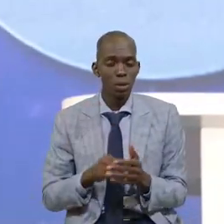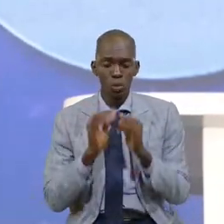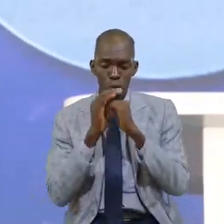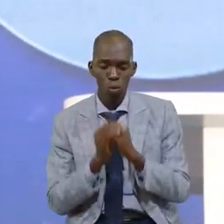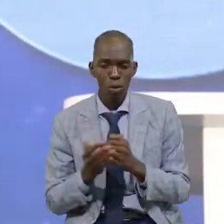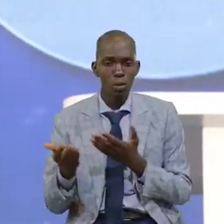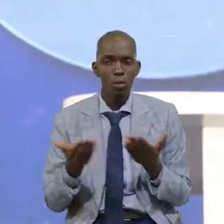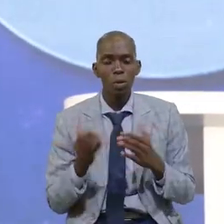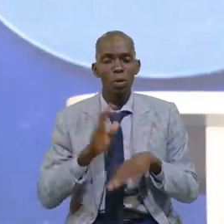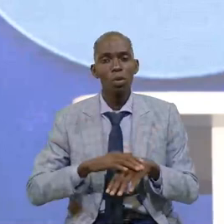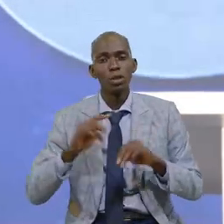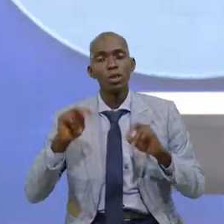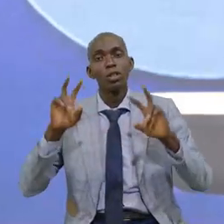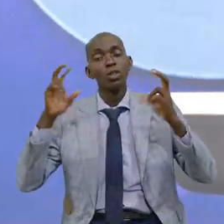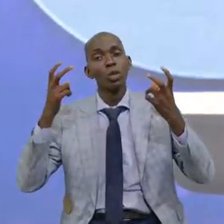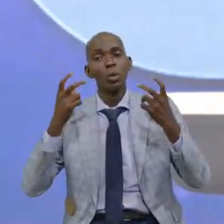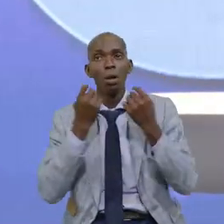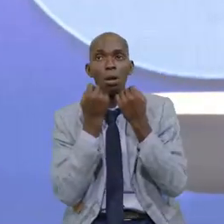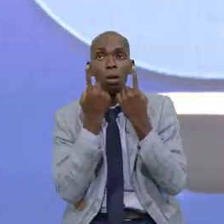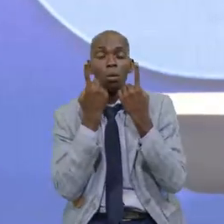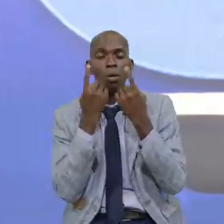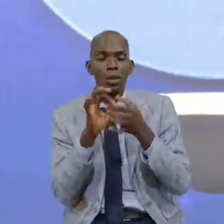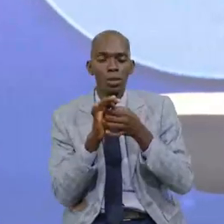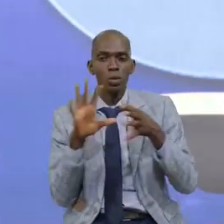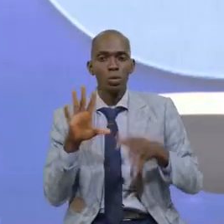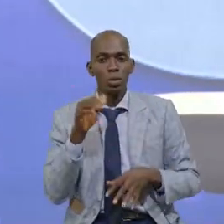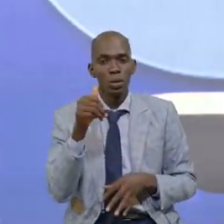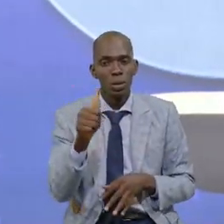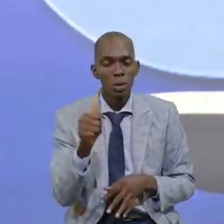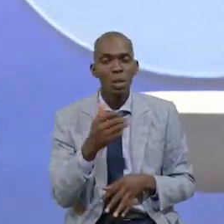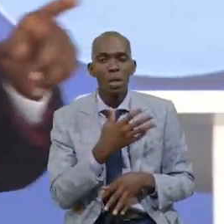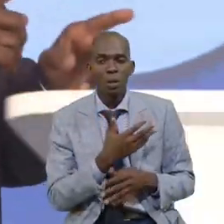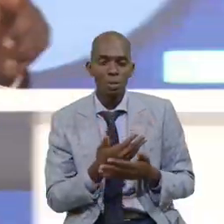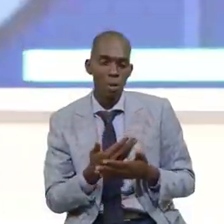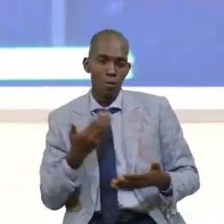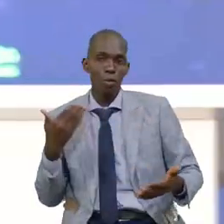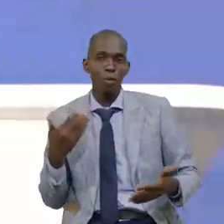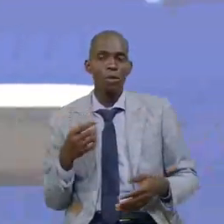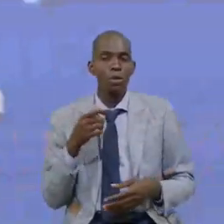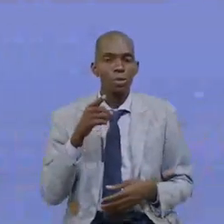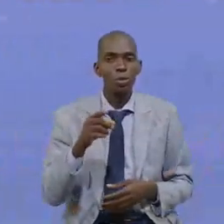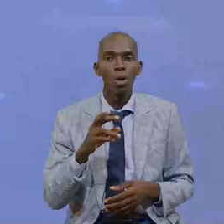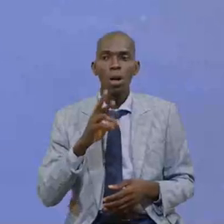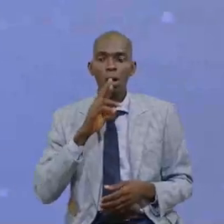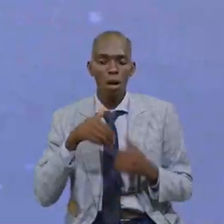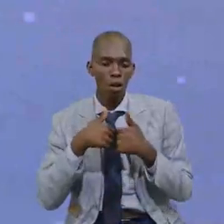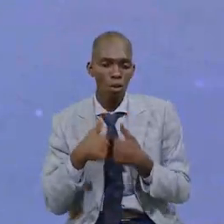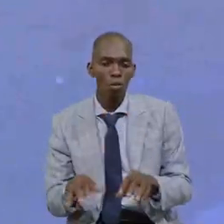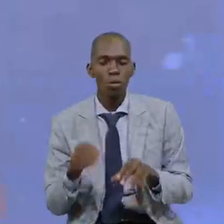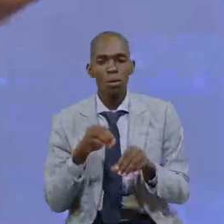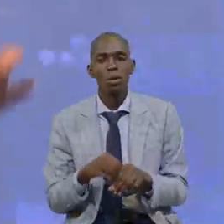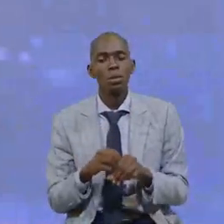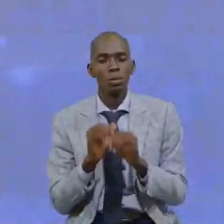culte d'adoration, du message intitulé Réveille-toi, détache-toi de peur que tu ne te perdes